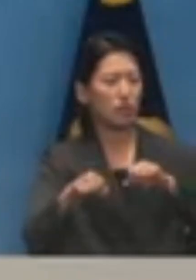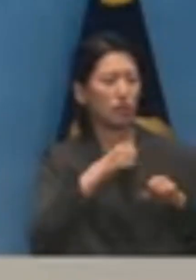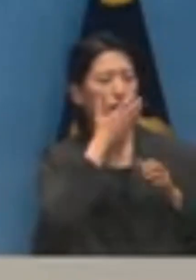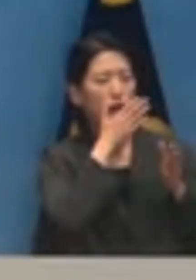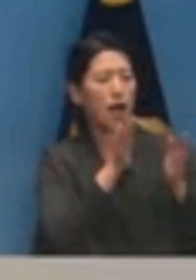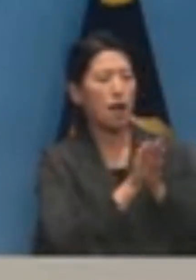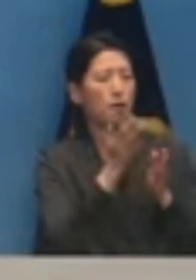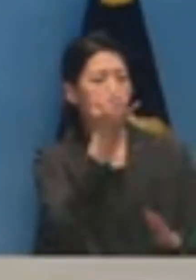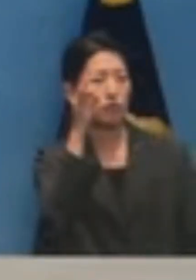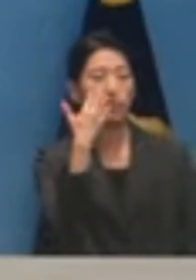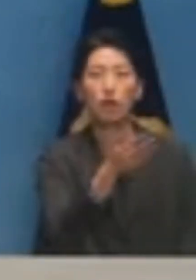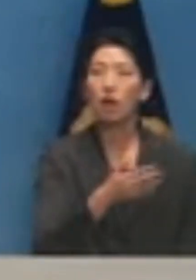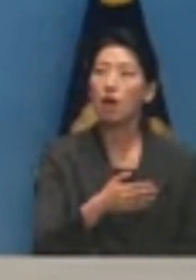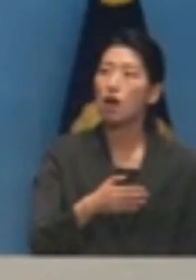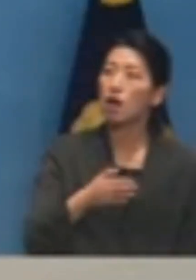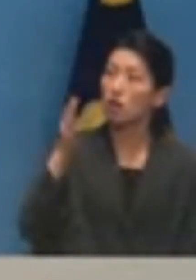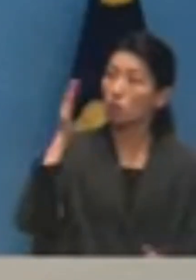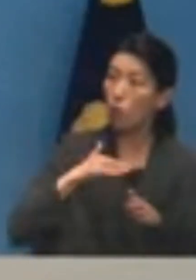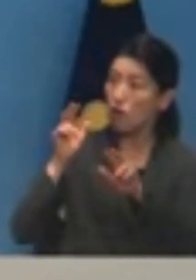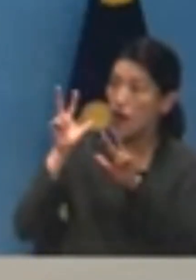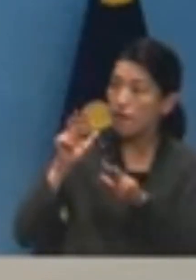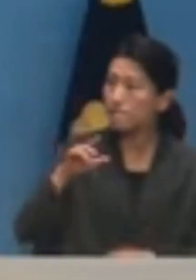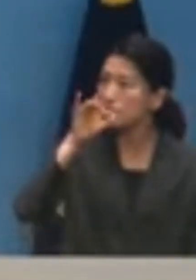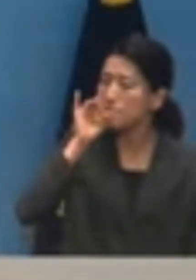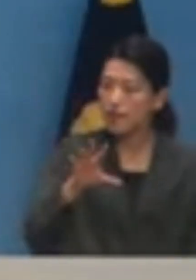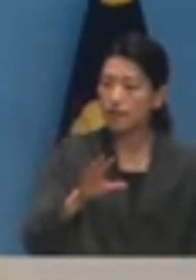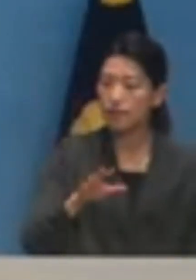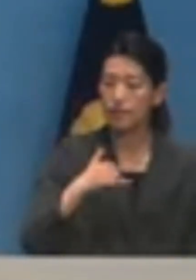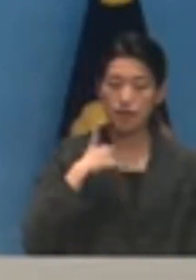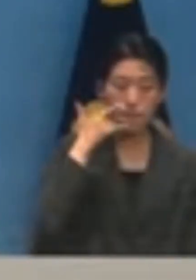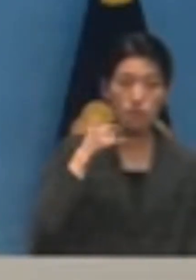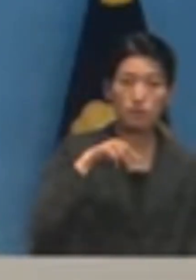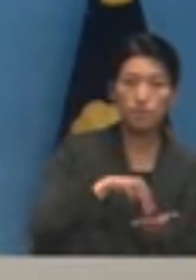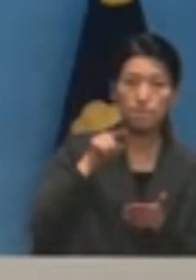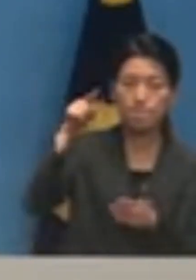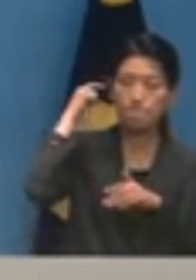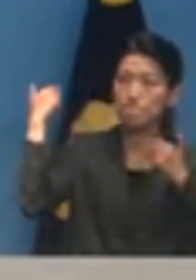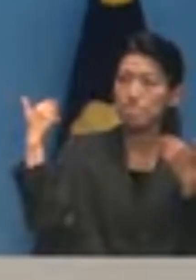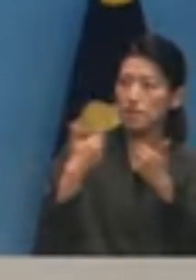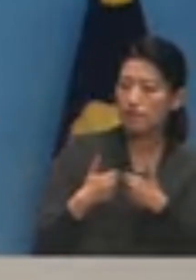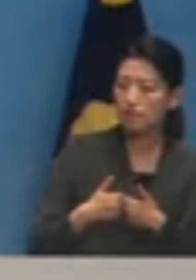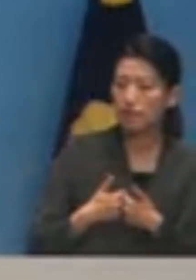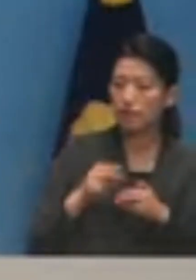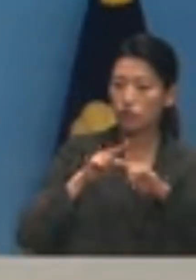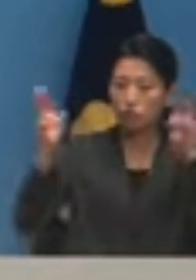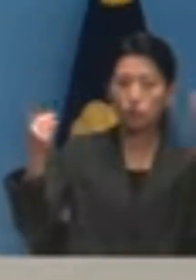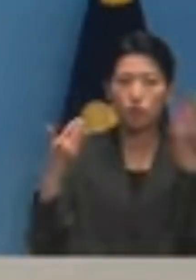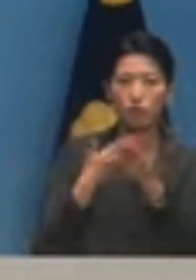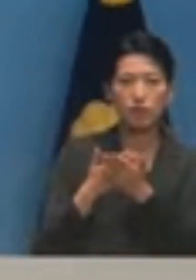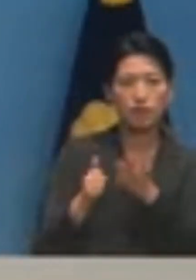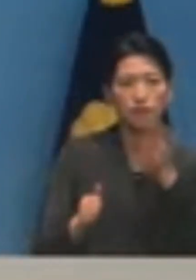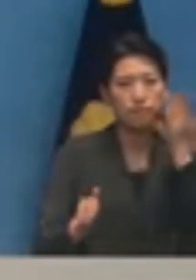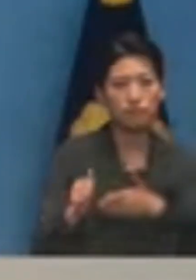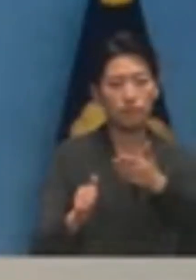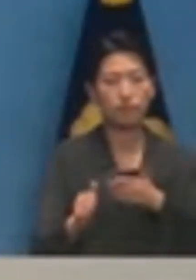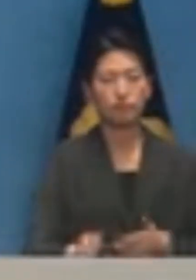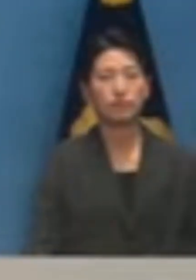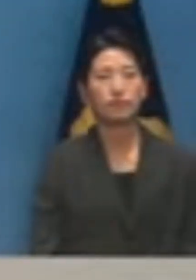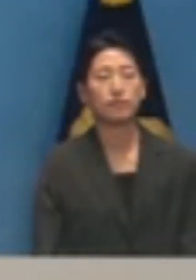공약을 절대 반대하며 학부모의 이름으로 즉각 처리할 것을 강력하게 요구합니다. 이상입니다.